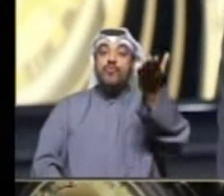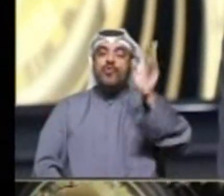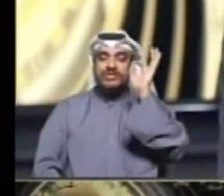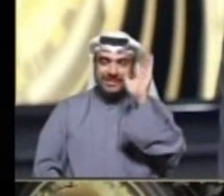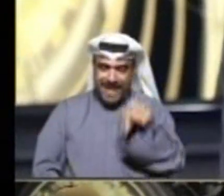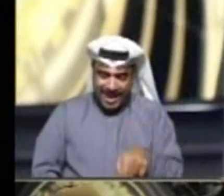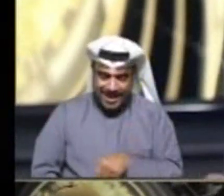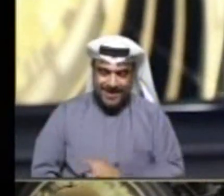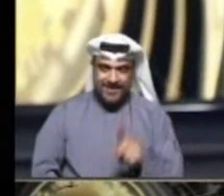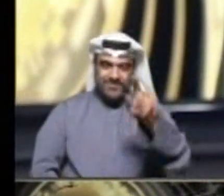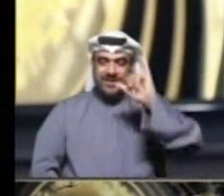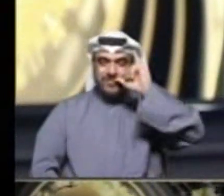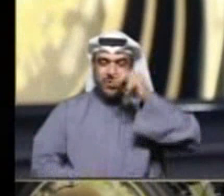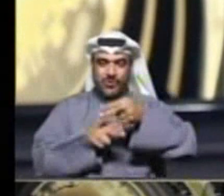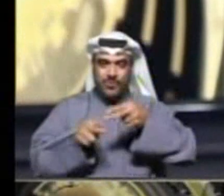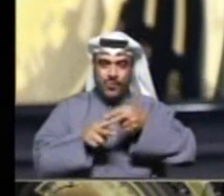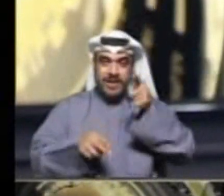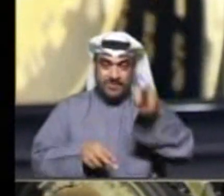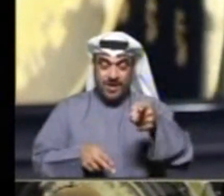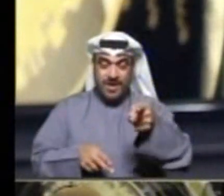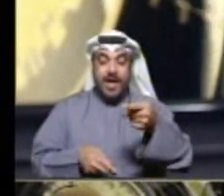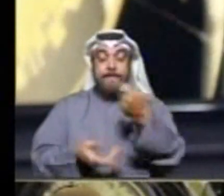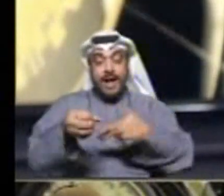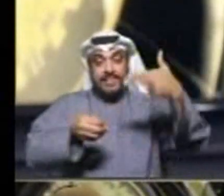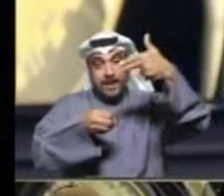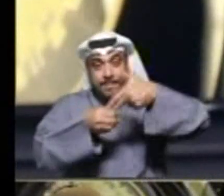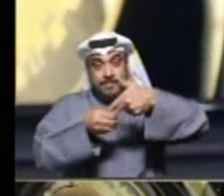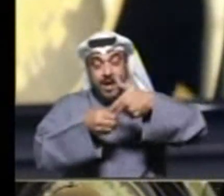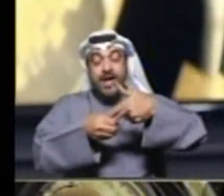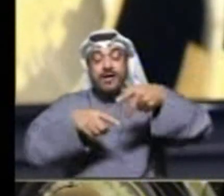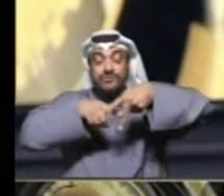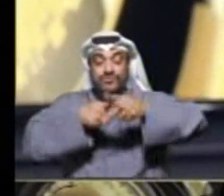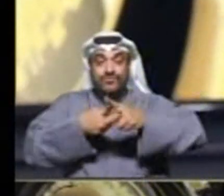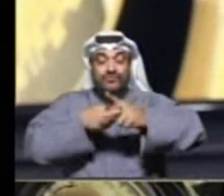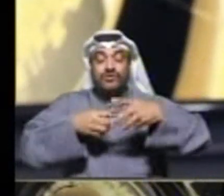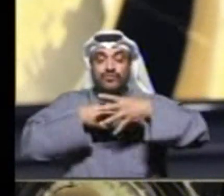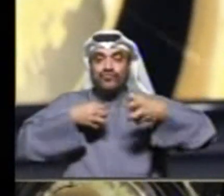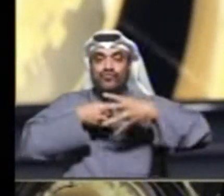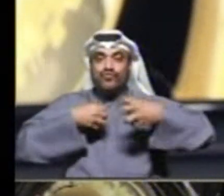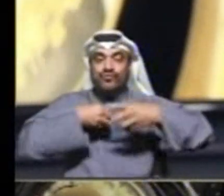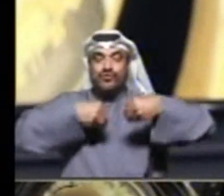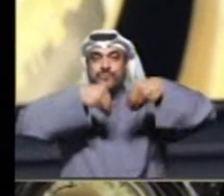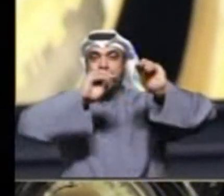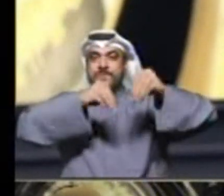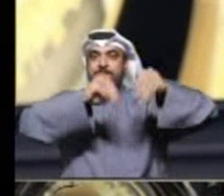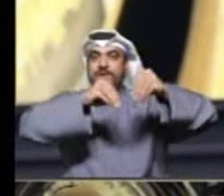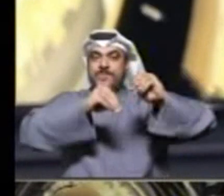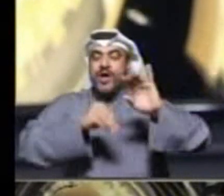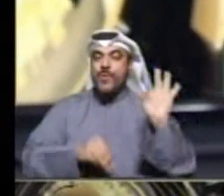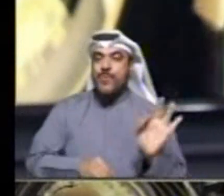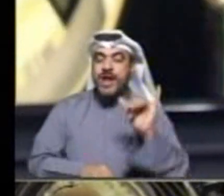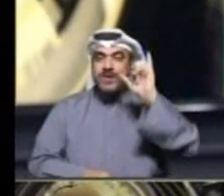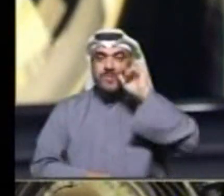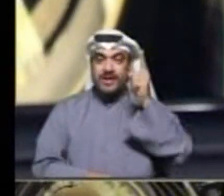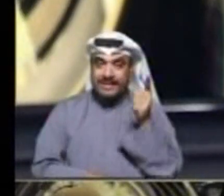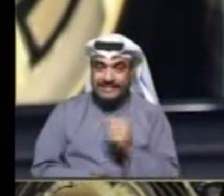شرقا تبع الكويت. المنتجات البترول المكررة كانت يعني تواجه